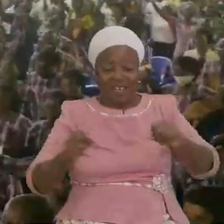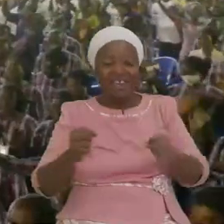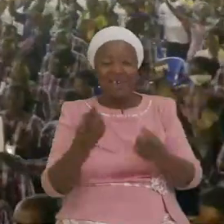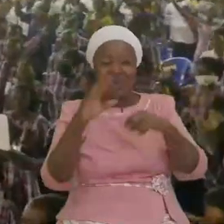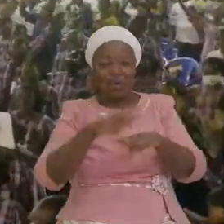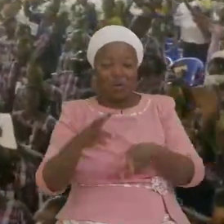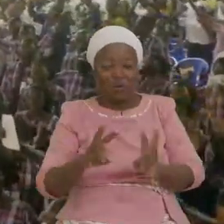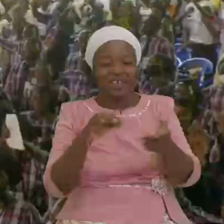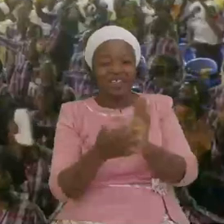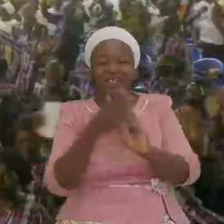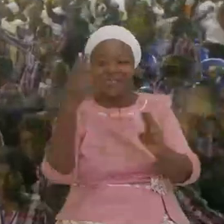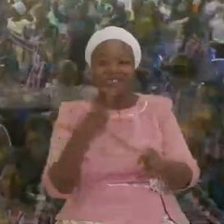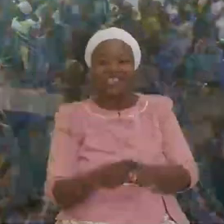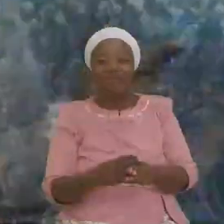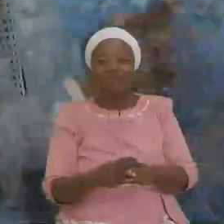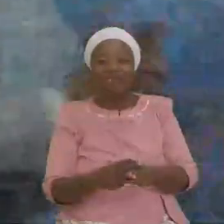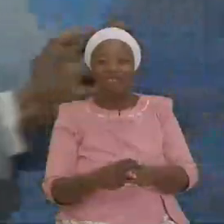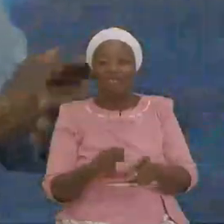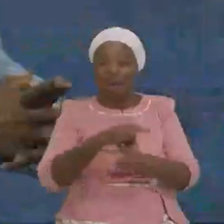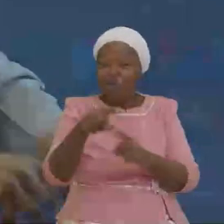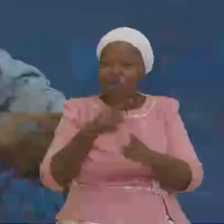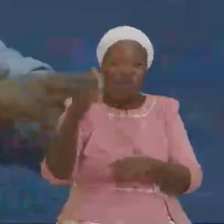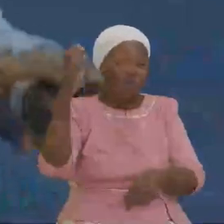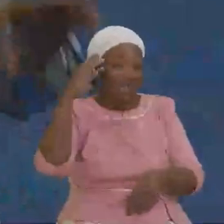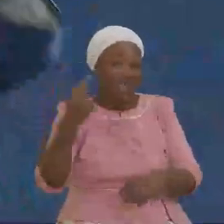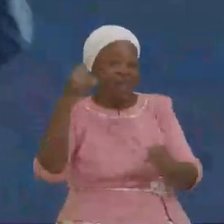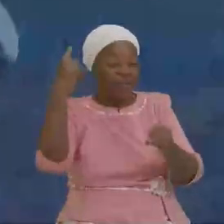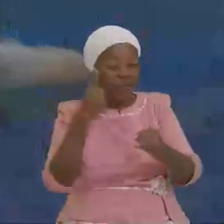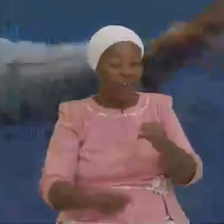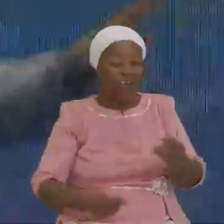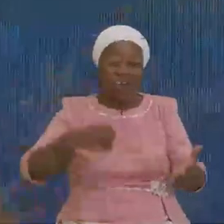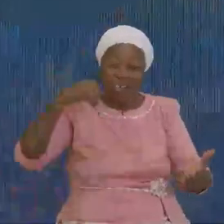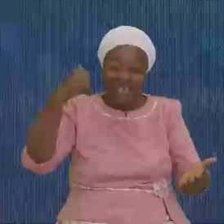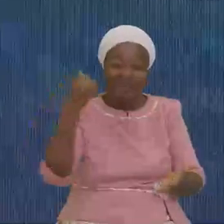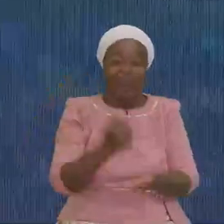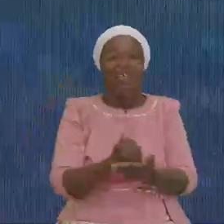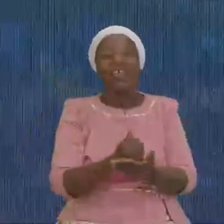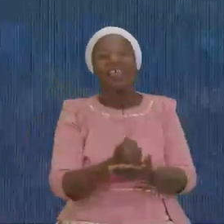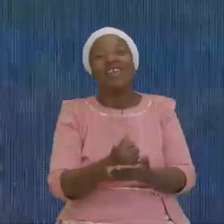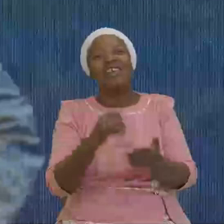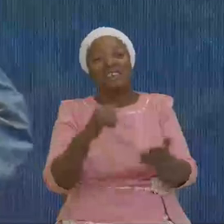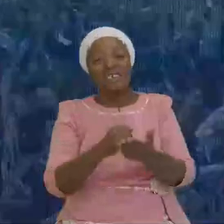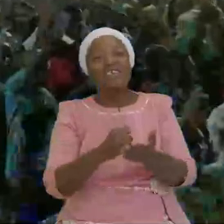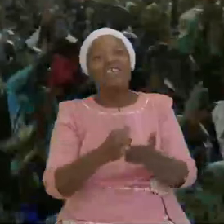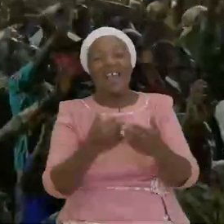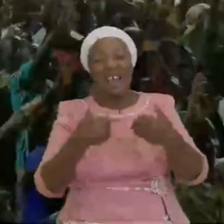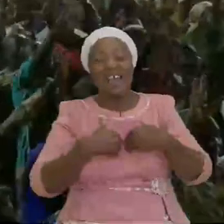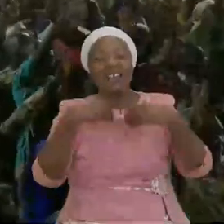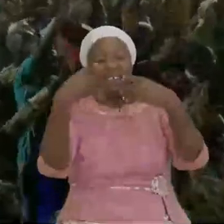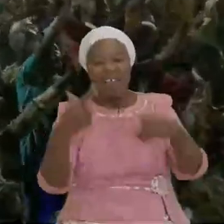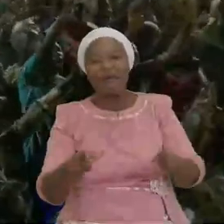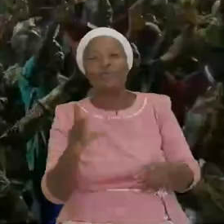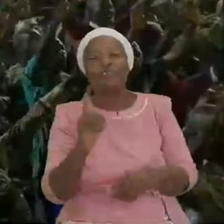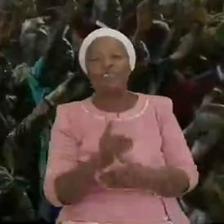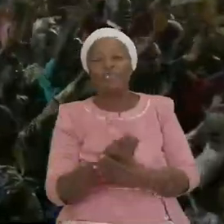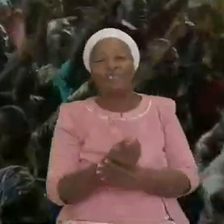Les miracles viendront sur vous. La guérison viendra sur vous. Lorsque vous entendrez